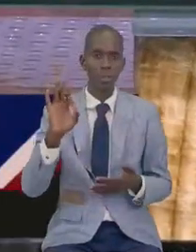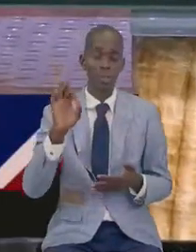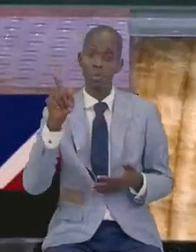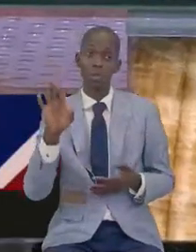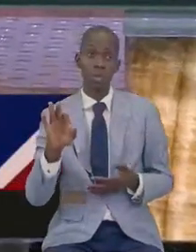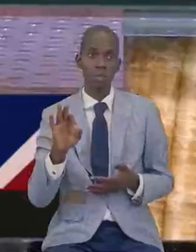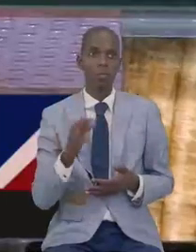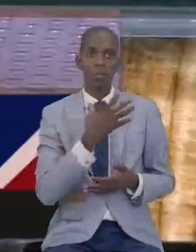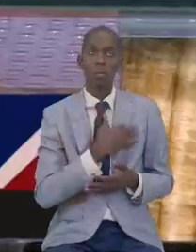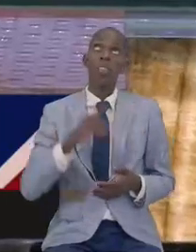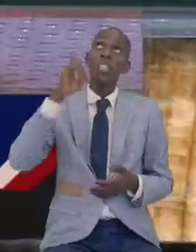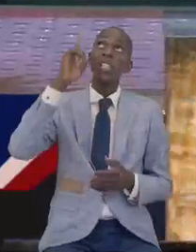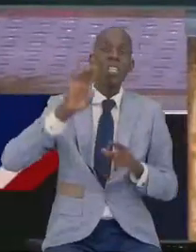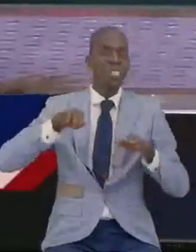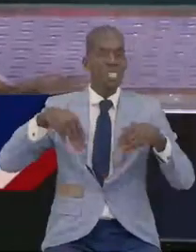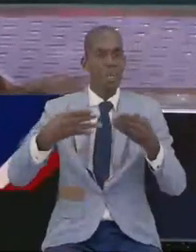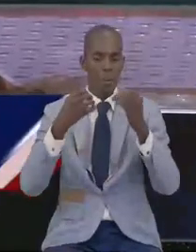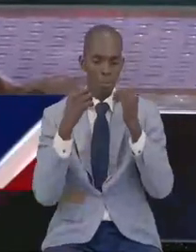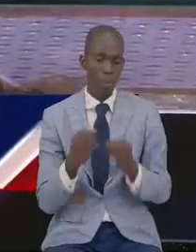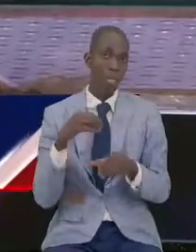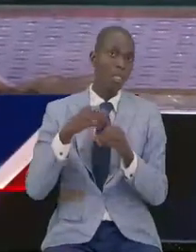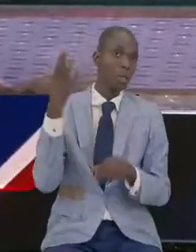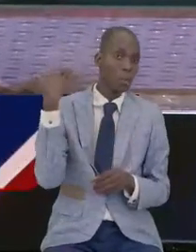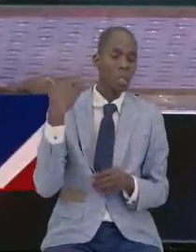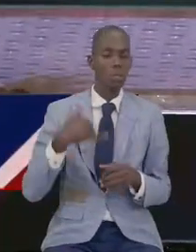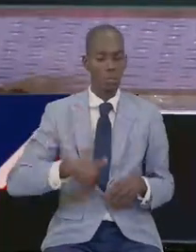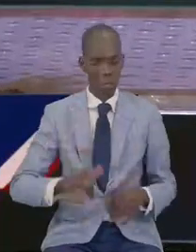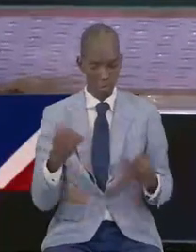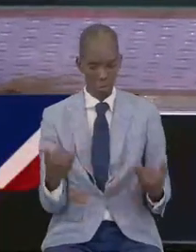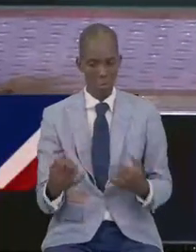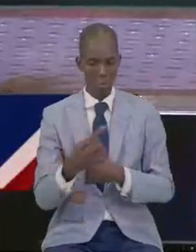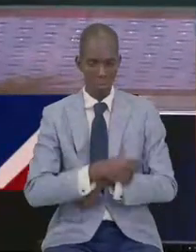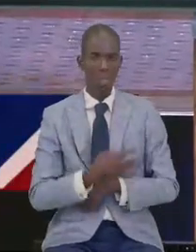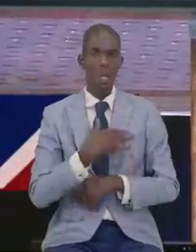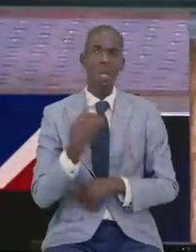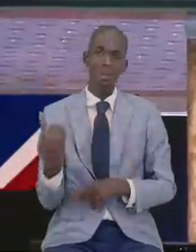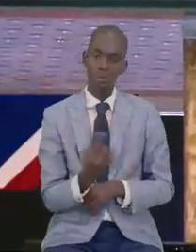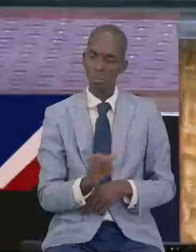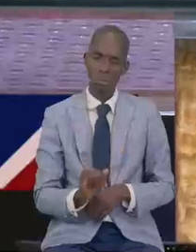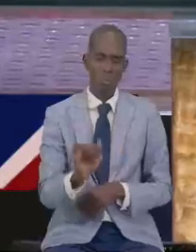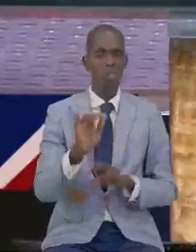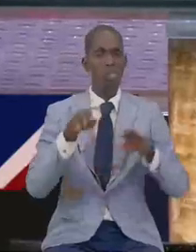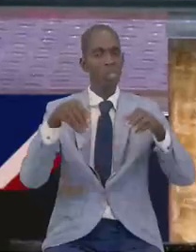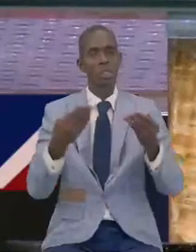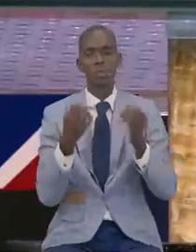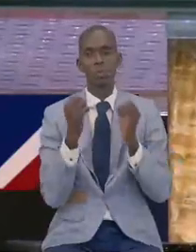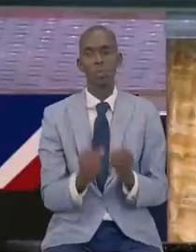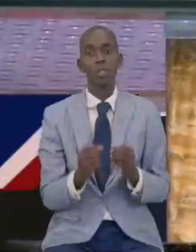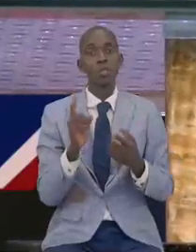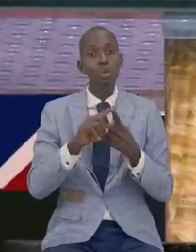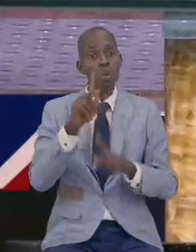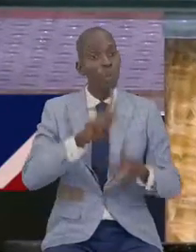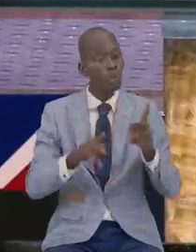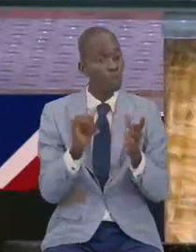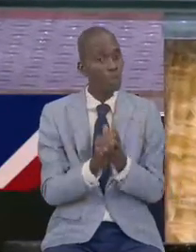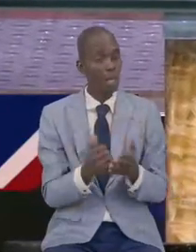40, Ésaïe 40. Le Seigneur donne la puissance aujourd'hui et il continue de donner